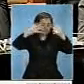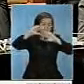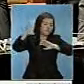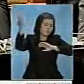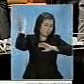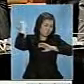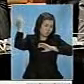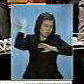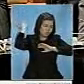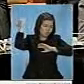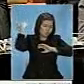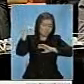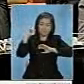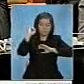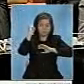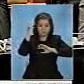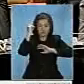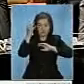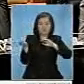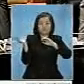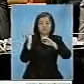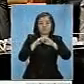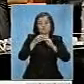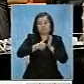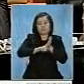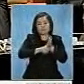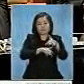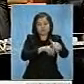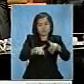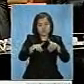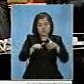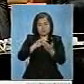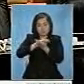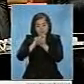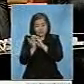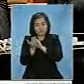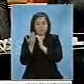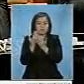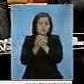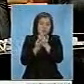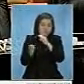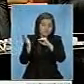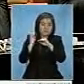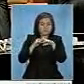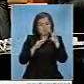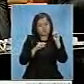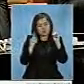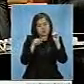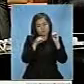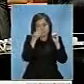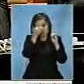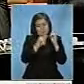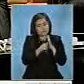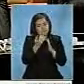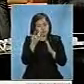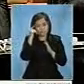ได้มีความเข้าใจที่จะต้องไปเพิ่มหนี้สาธารณะจะไปปรับเพดานหนี้ขึ้นไปทำไมก็ไม่ทราบผมเอง